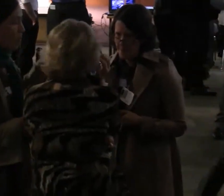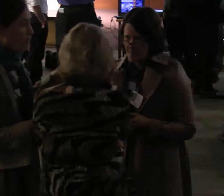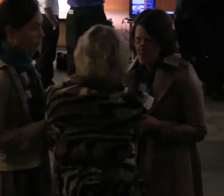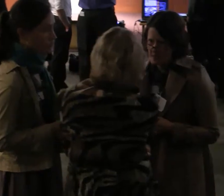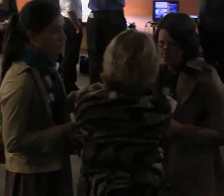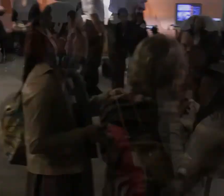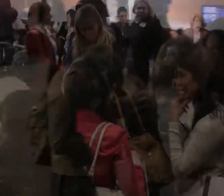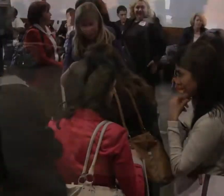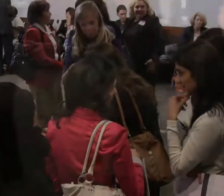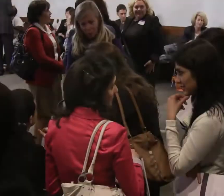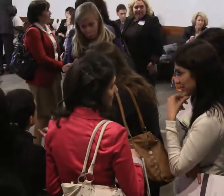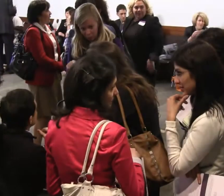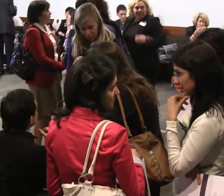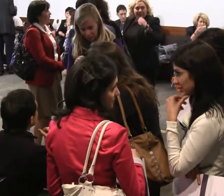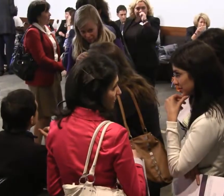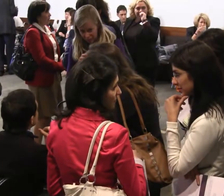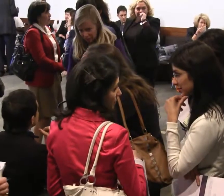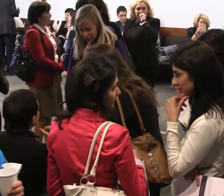máa lé.